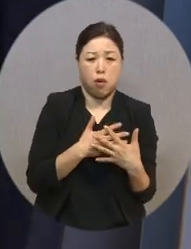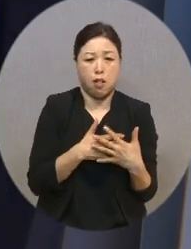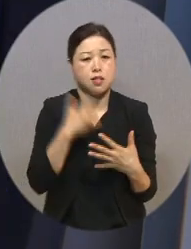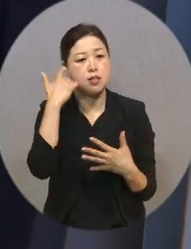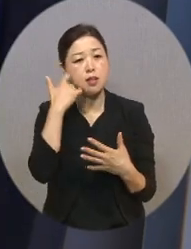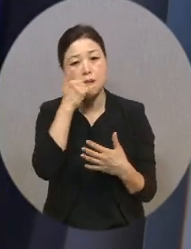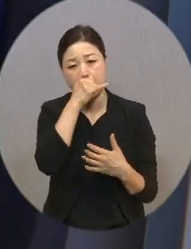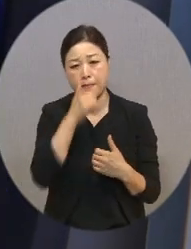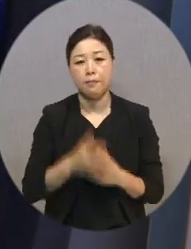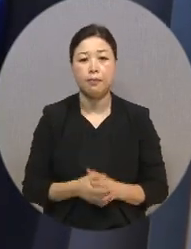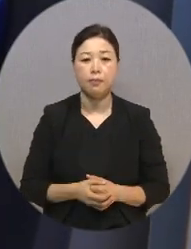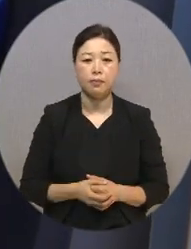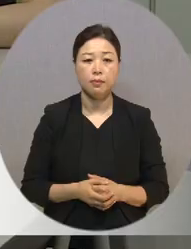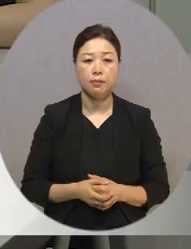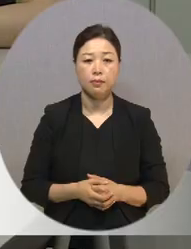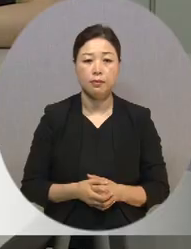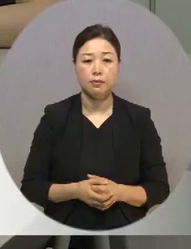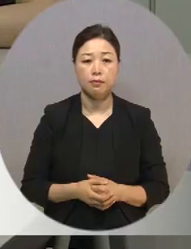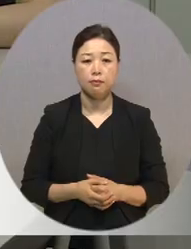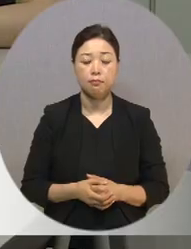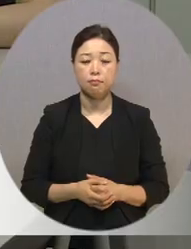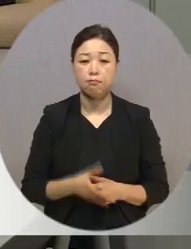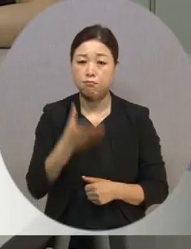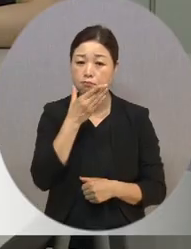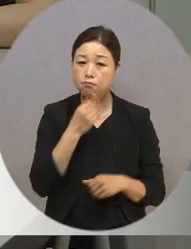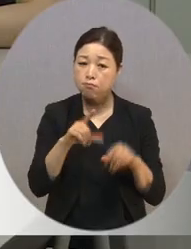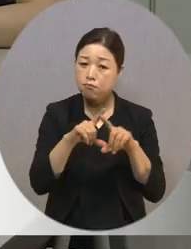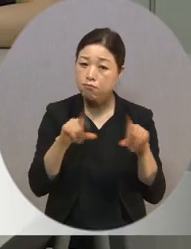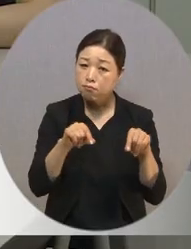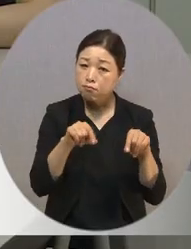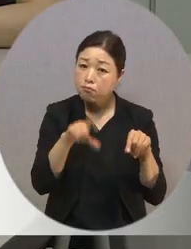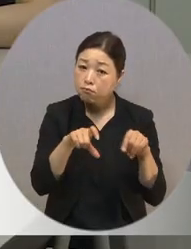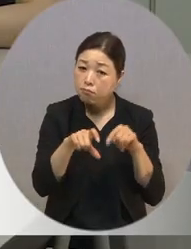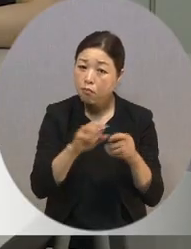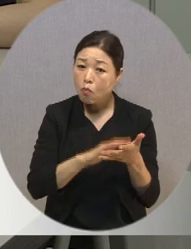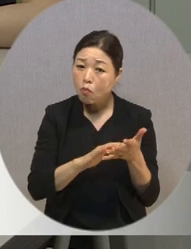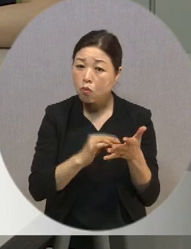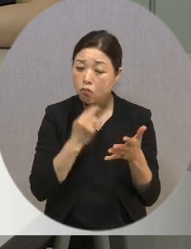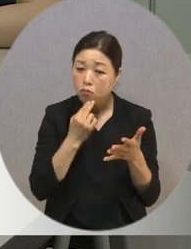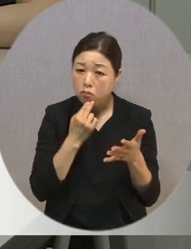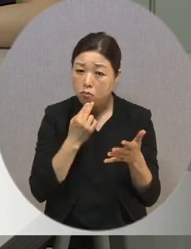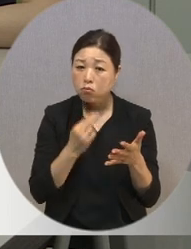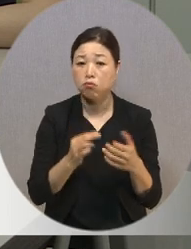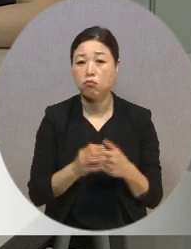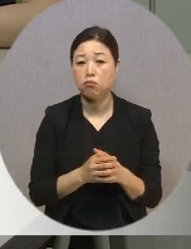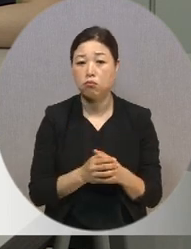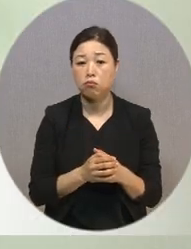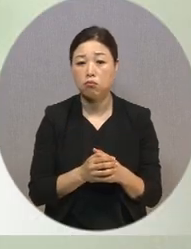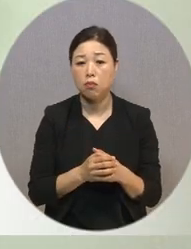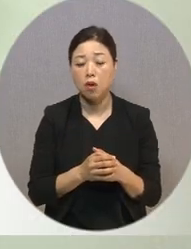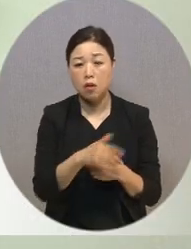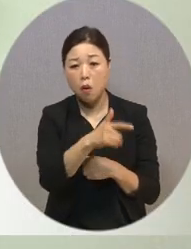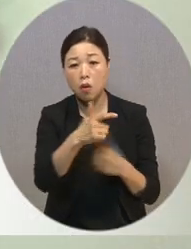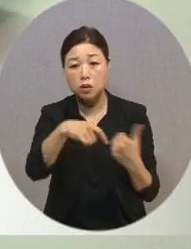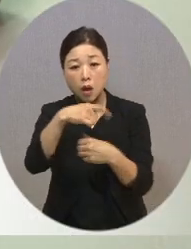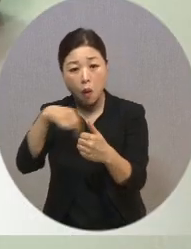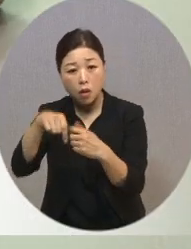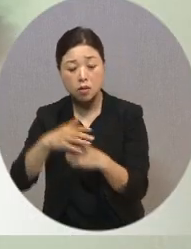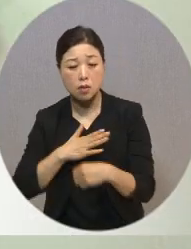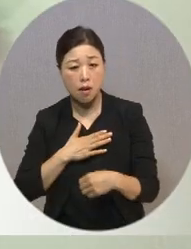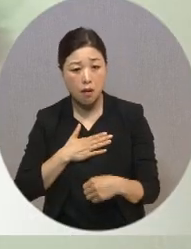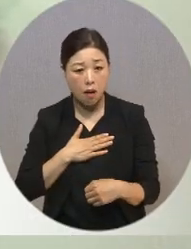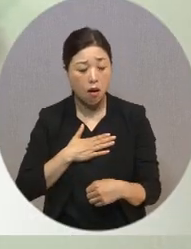살아가고 있습니다 근데 복지 카드에 점자가 없으면 일단 이런 사항들을 본인이